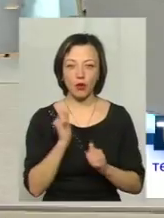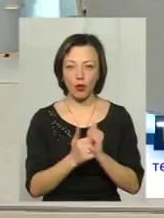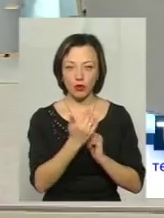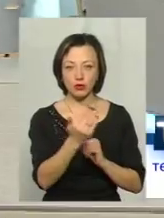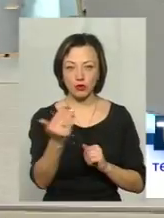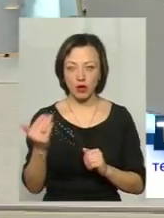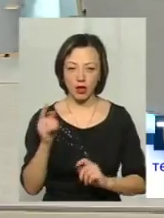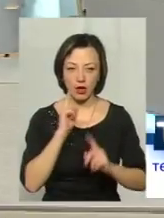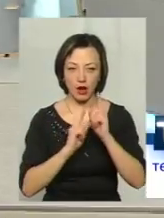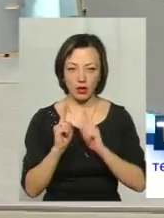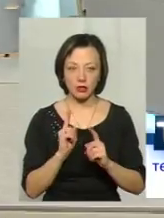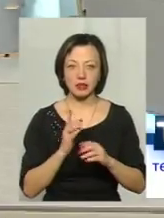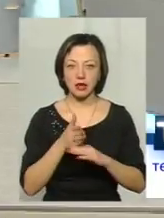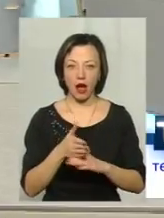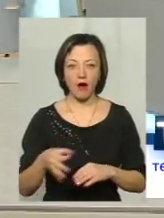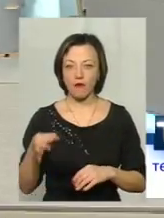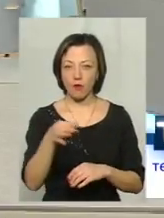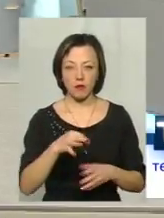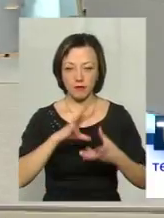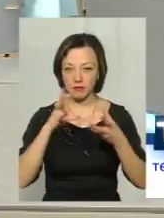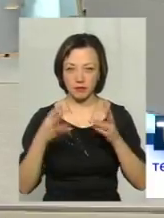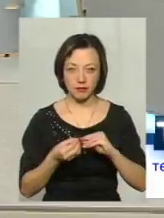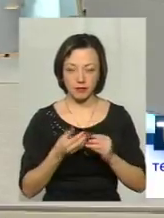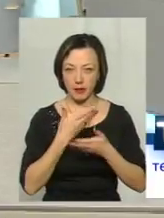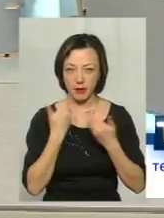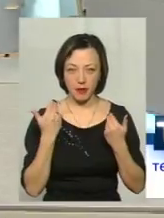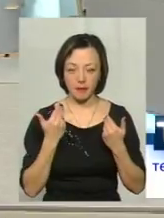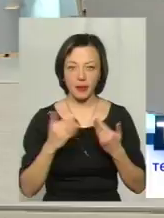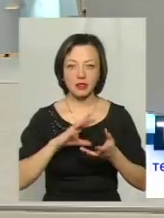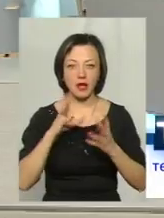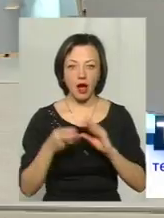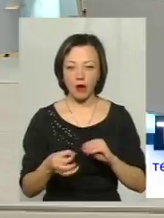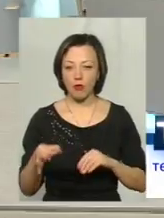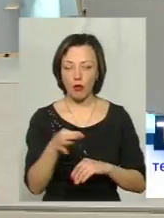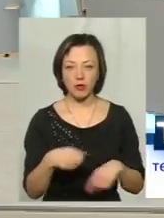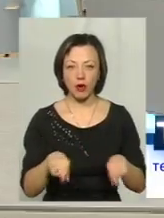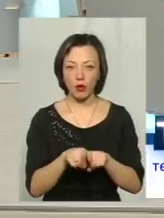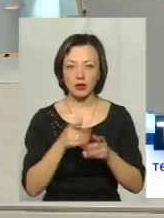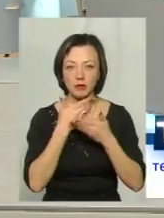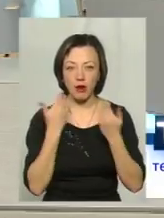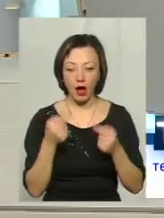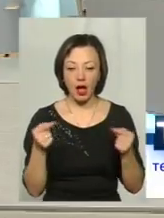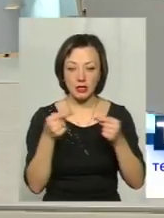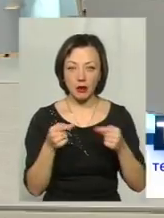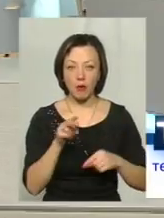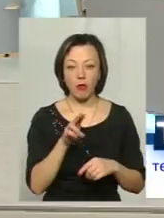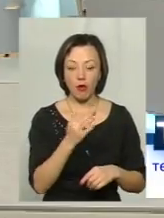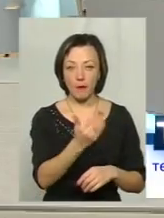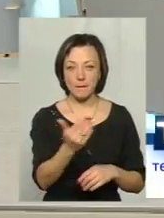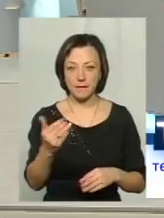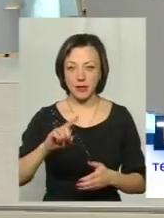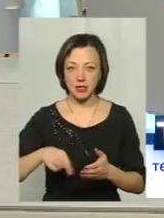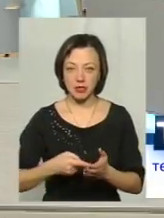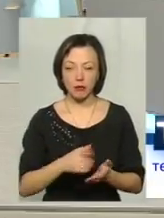кожної ради. Тобто зайти інтерактивно. Загальної по області такої немає, а от іменно по містам, де укриться,